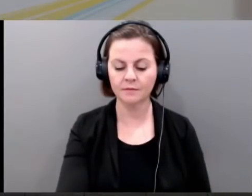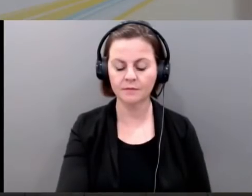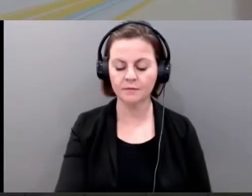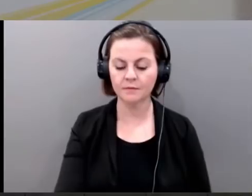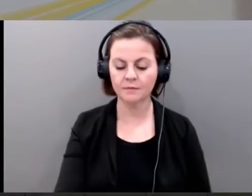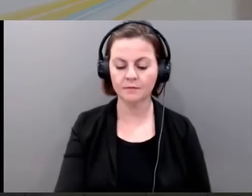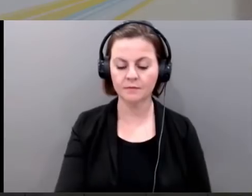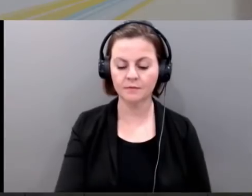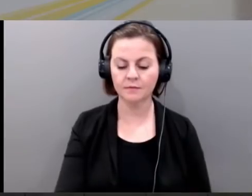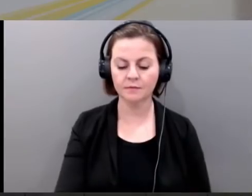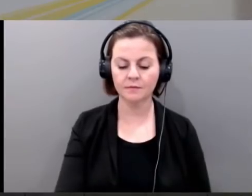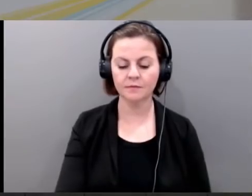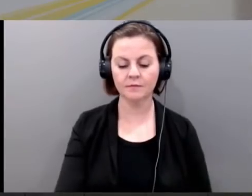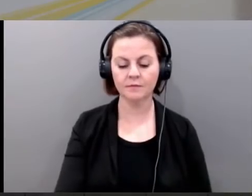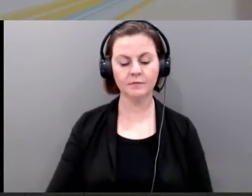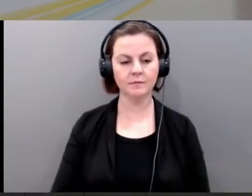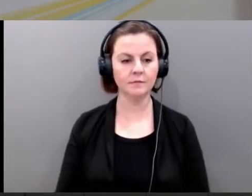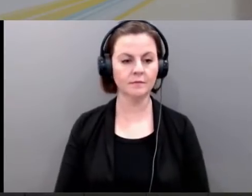c'est pas